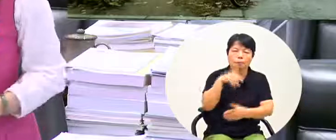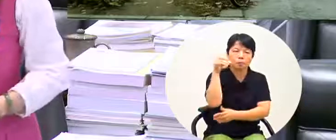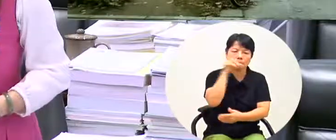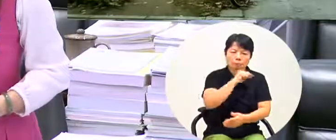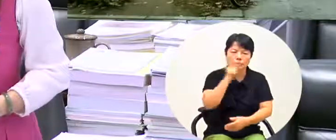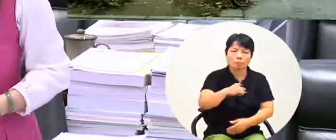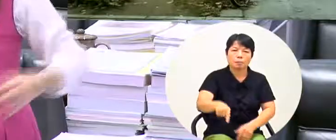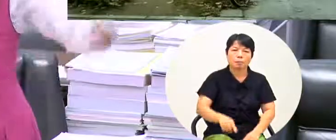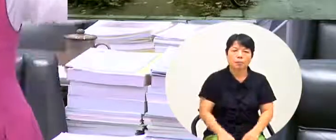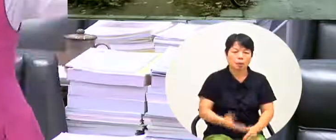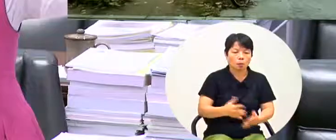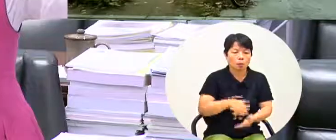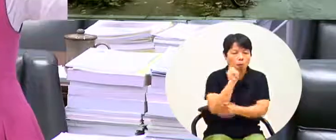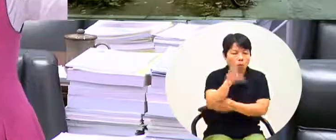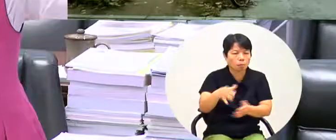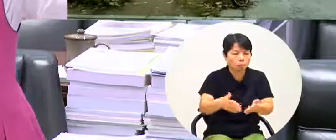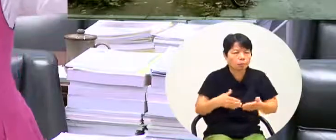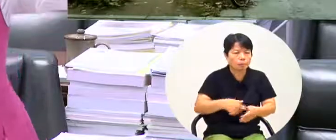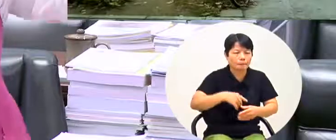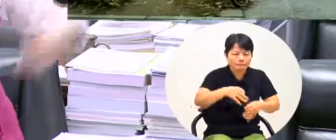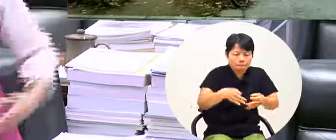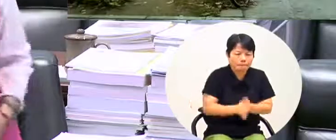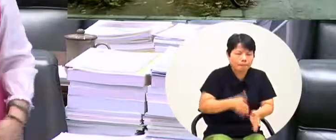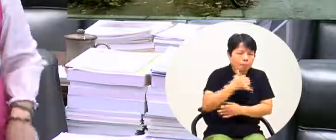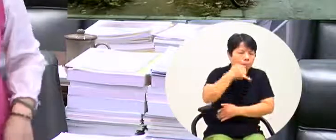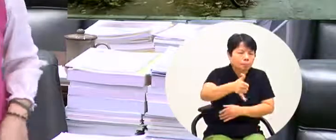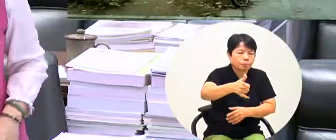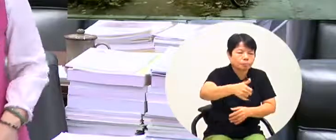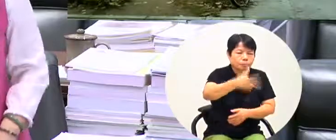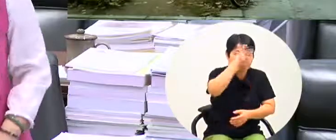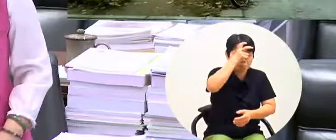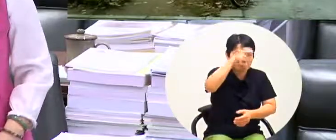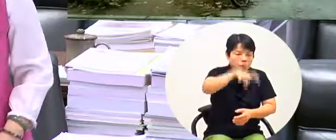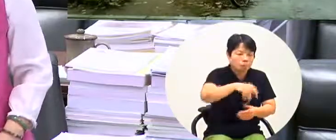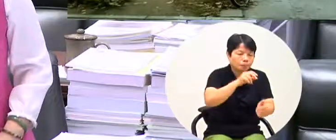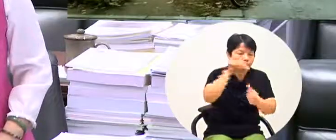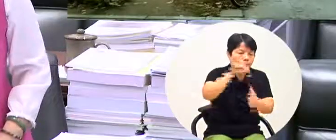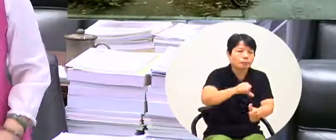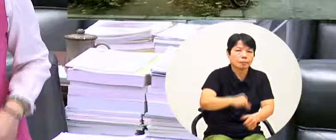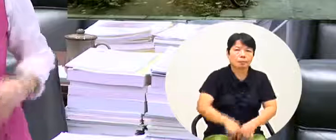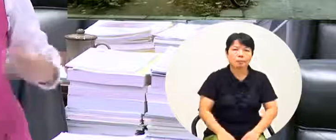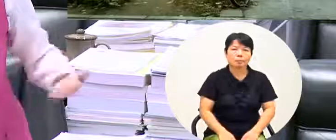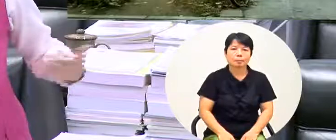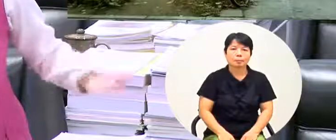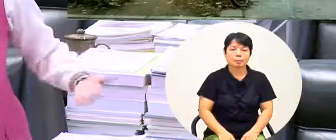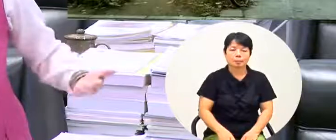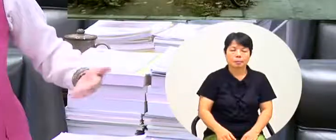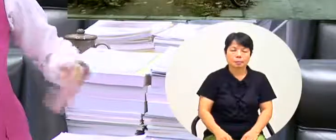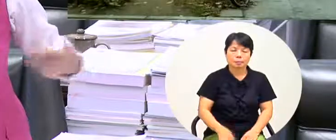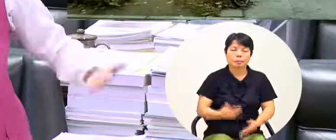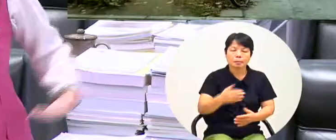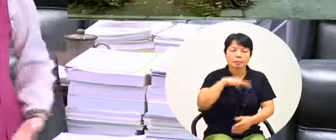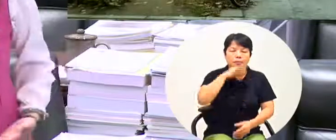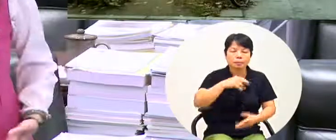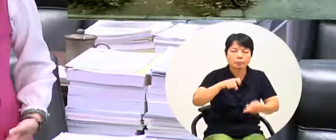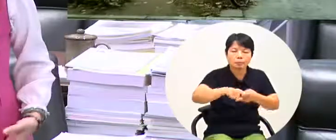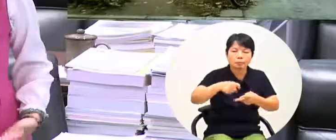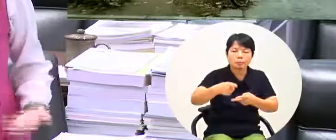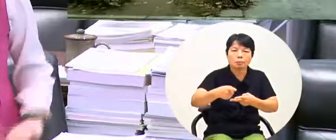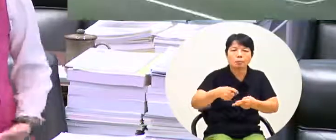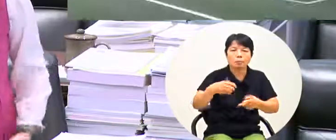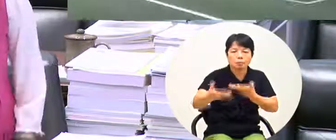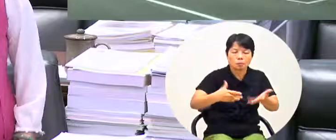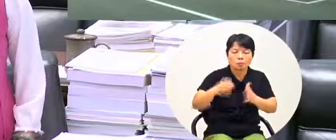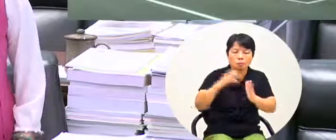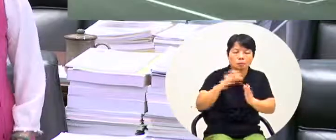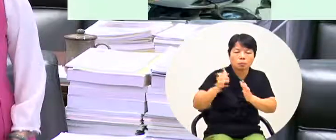单啊，从来不解决这一块。好，所以这点我拜托等一下公务局长，请你跟我回应一下善意，到